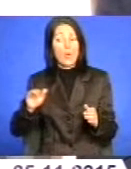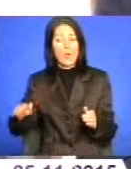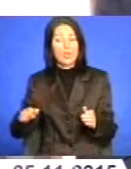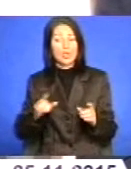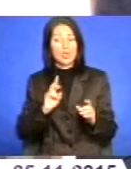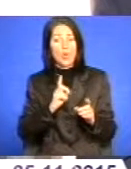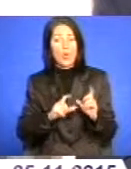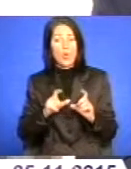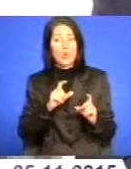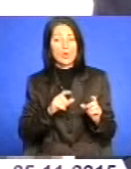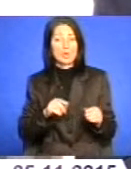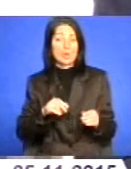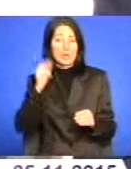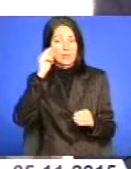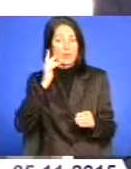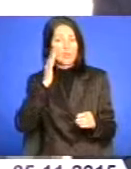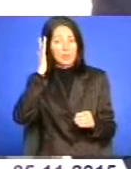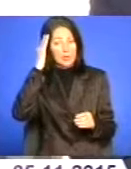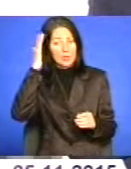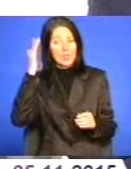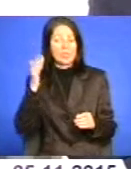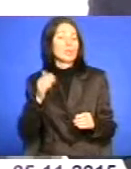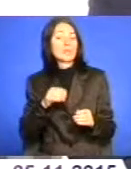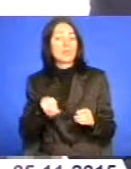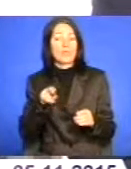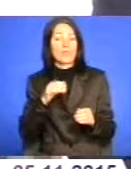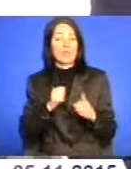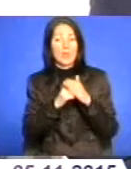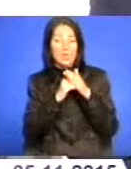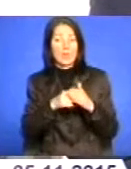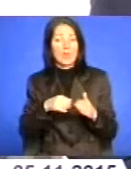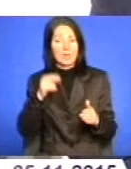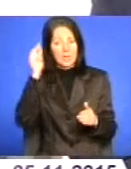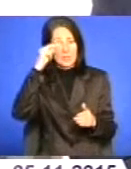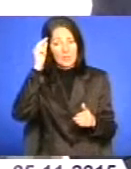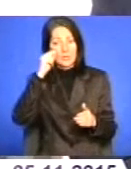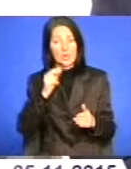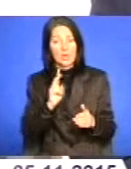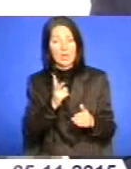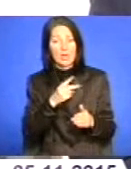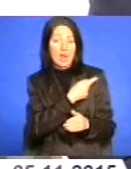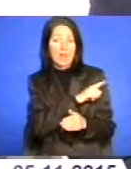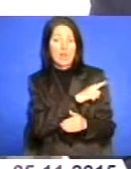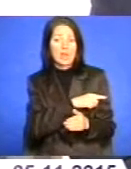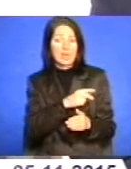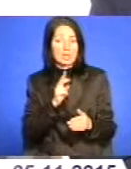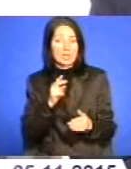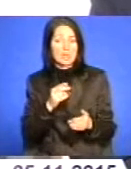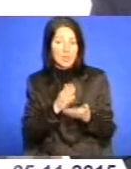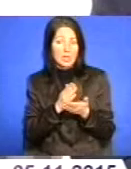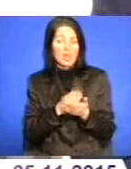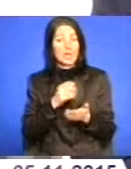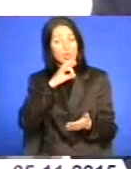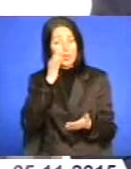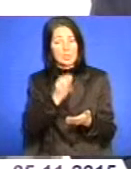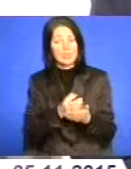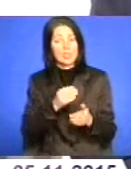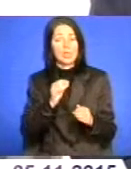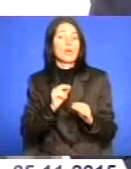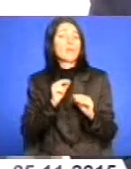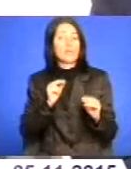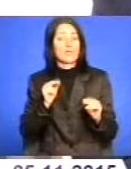про викладання теоретичних дисциплін, так і про викладання фундаментальних дисциплін, і далі клінічних дисциплін, у нас є досвідчені викладачі, які мають високий